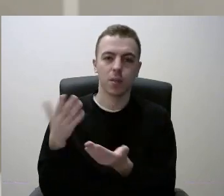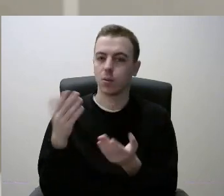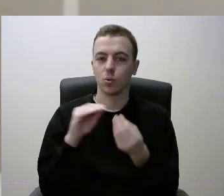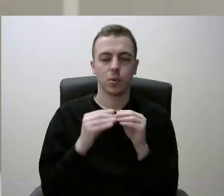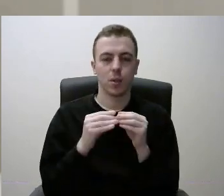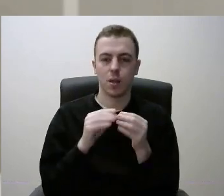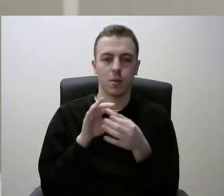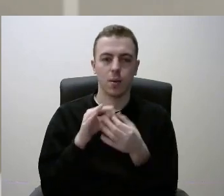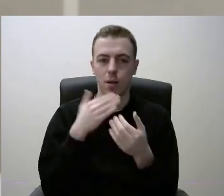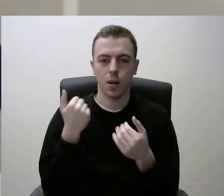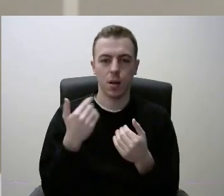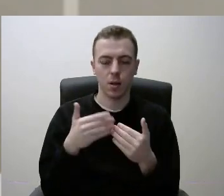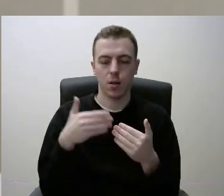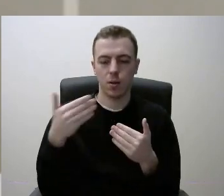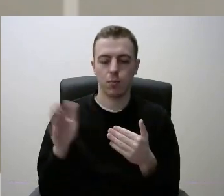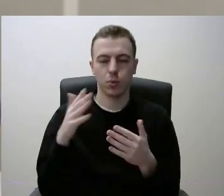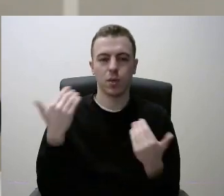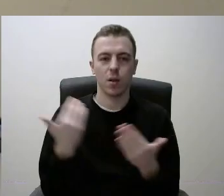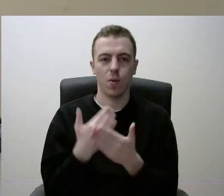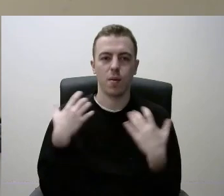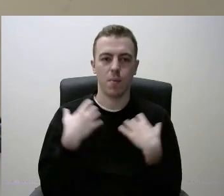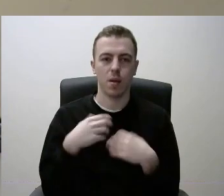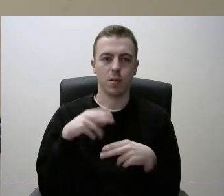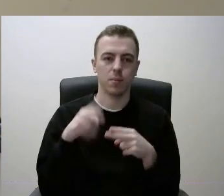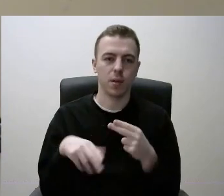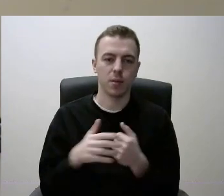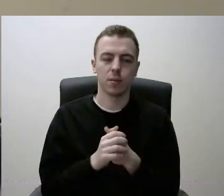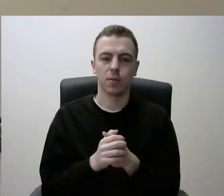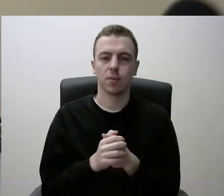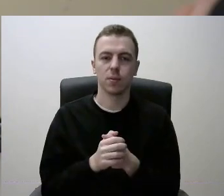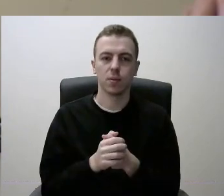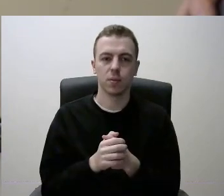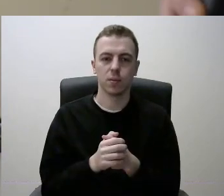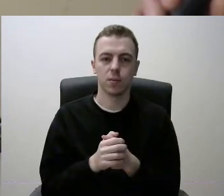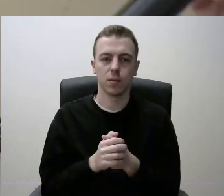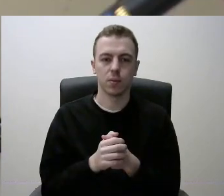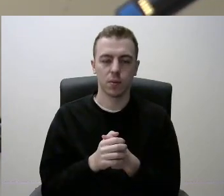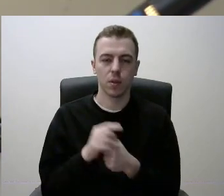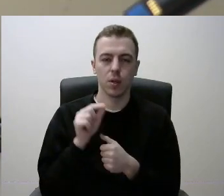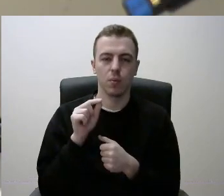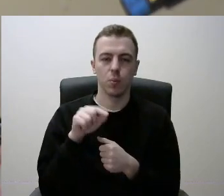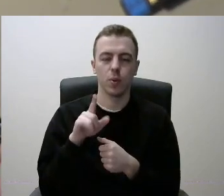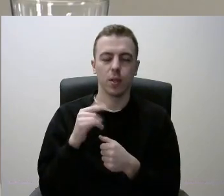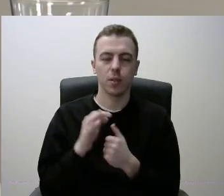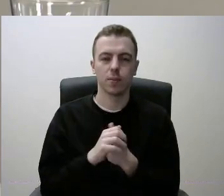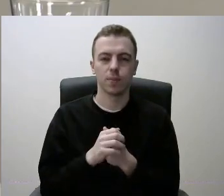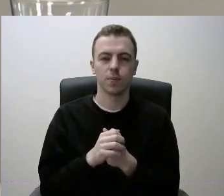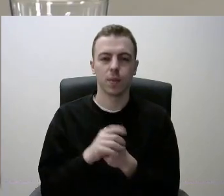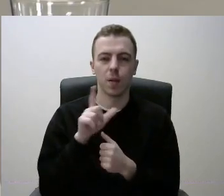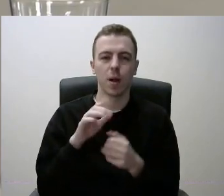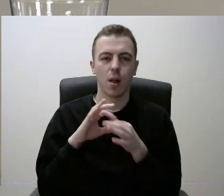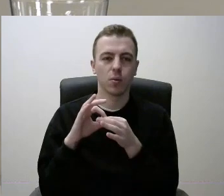teks spręsti jau ateinančioje politinėje epochoje. Saulius Budinas, Liberalų sąjūdis.